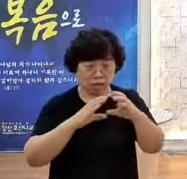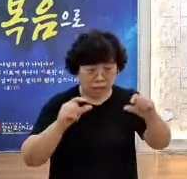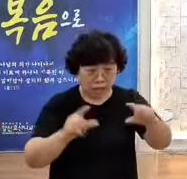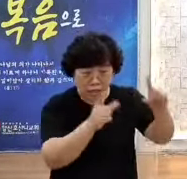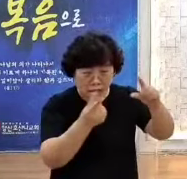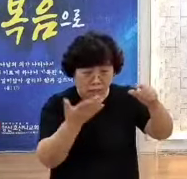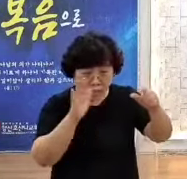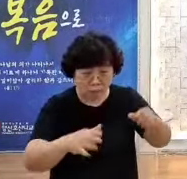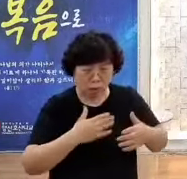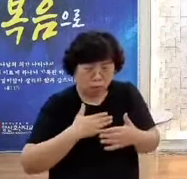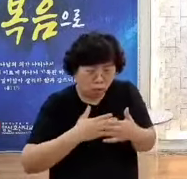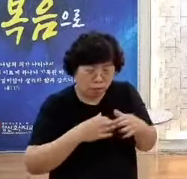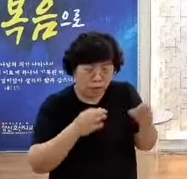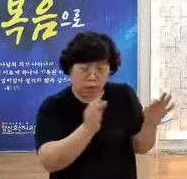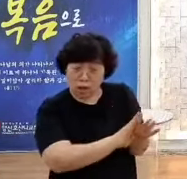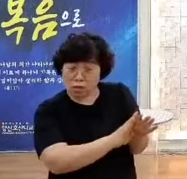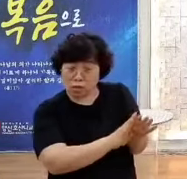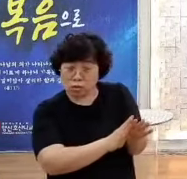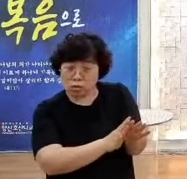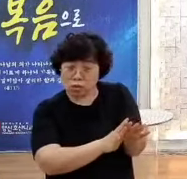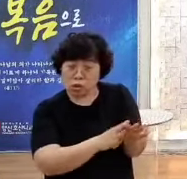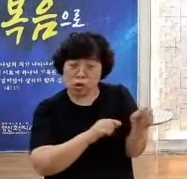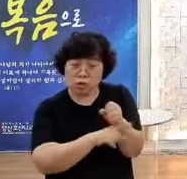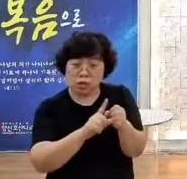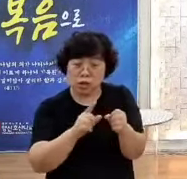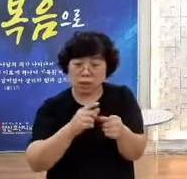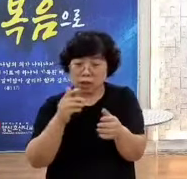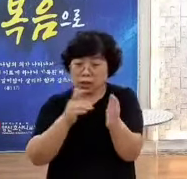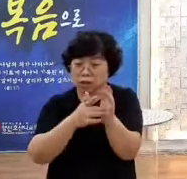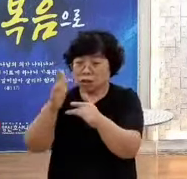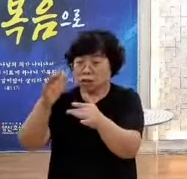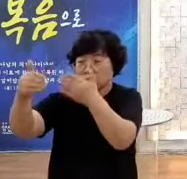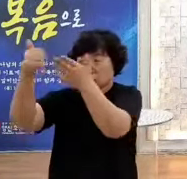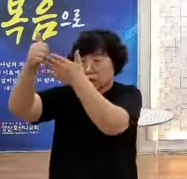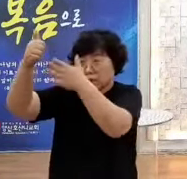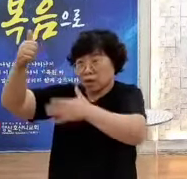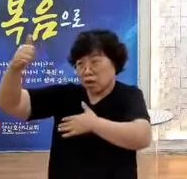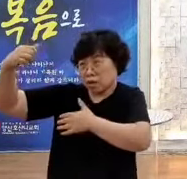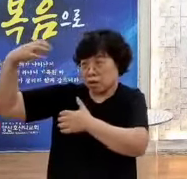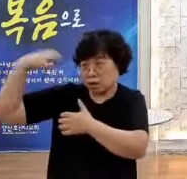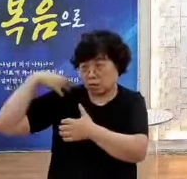그분이 나를 책임져 주시고 그분을 우리를 붙들어 주시고 이 안도감,